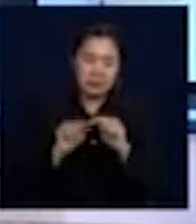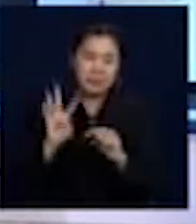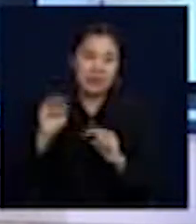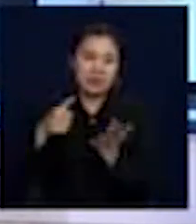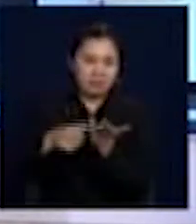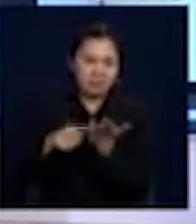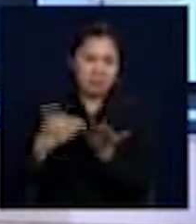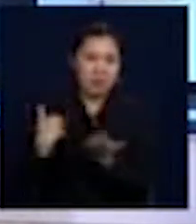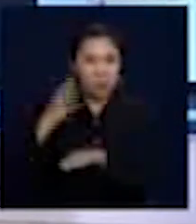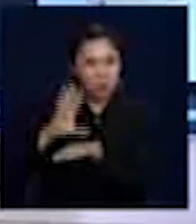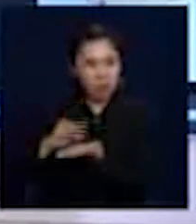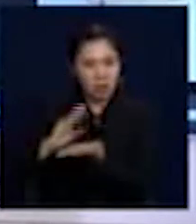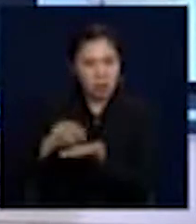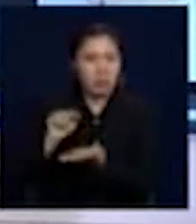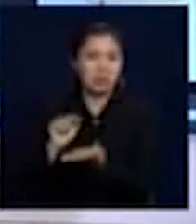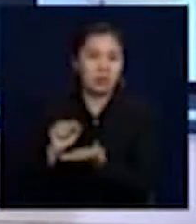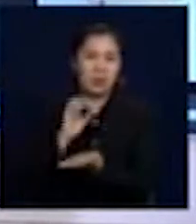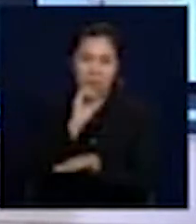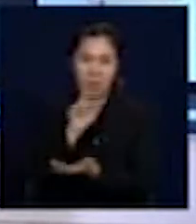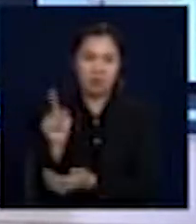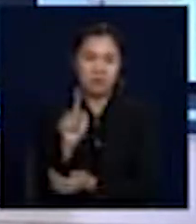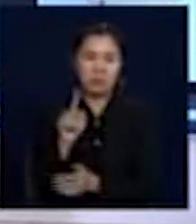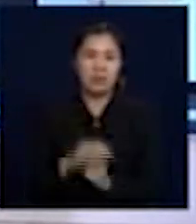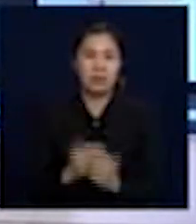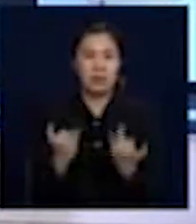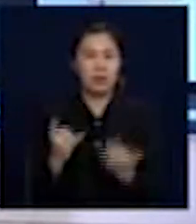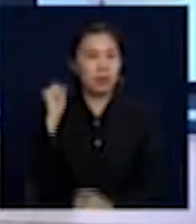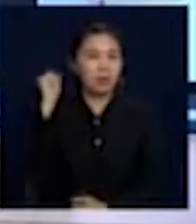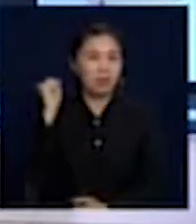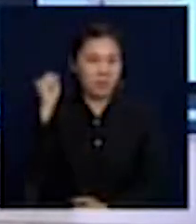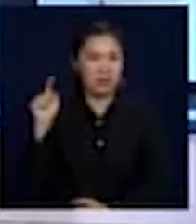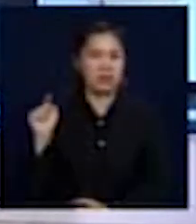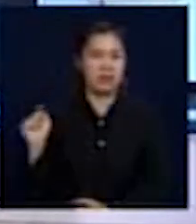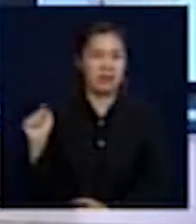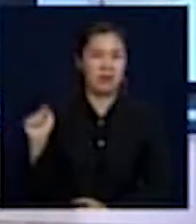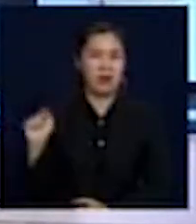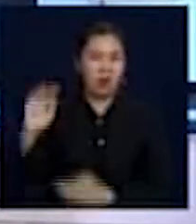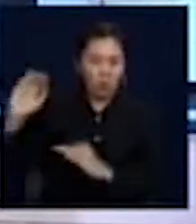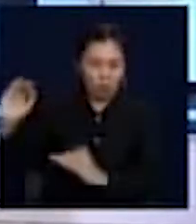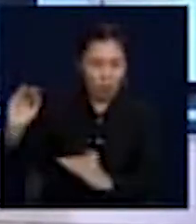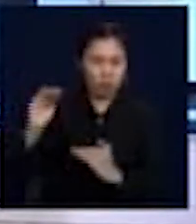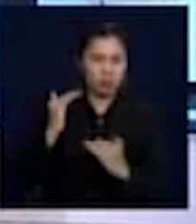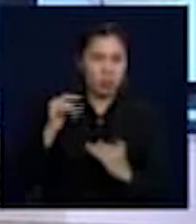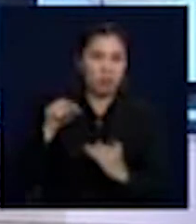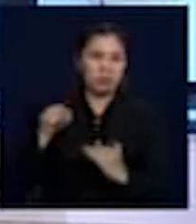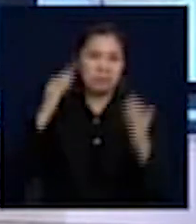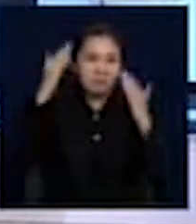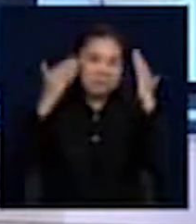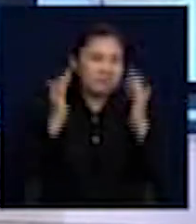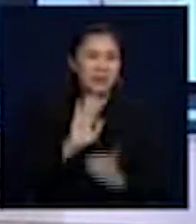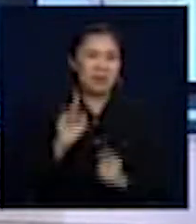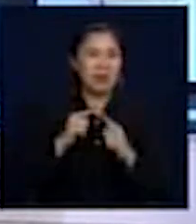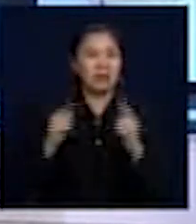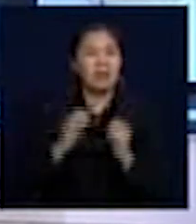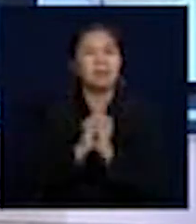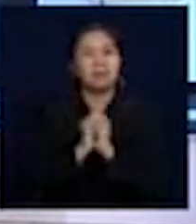รมีข้อมูลในมือแล้วฮะบอกว่าชัดมากว่ารถเมย์ NGV รถดังกล่าวทั้งหมดเลยไม่ได้มาจากมาเลเซียแต่มาจ